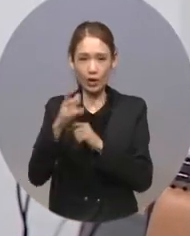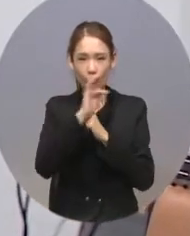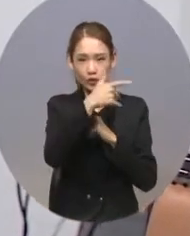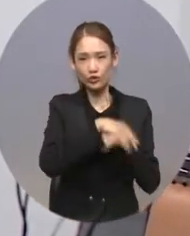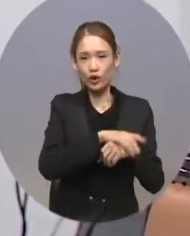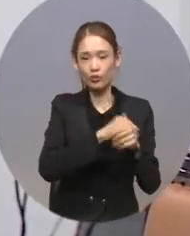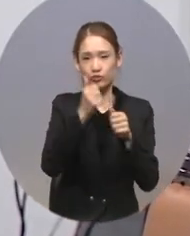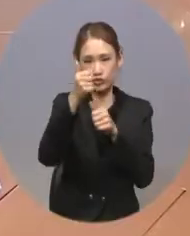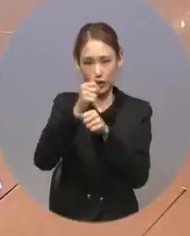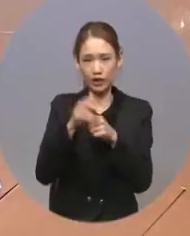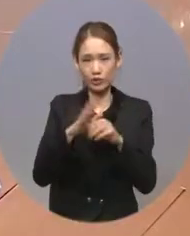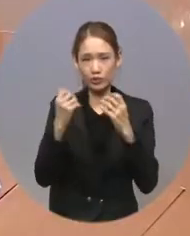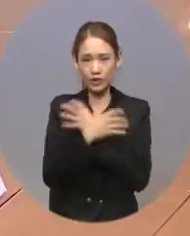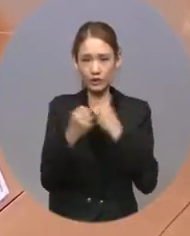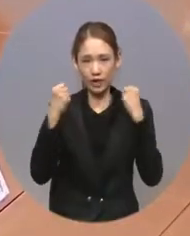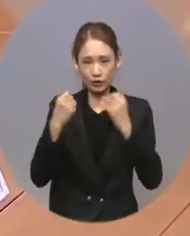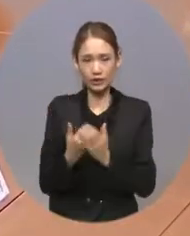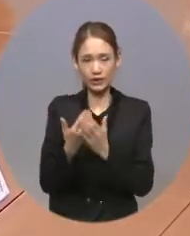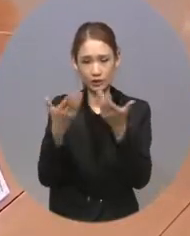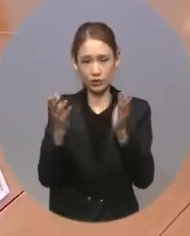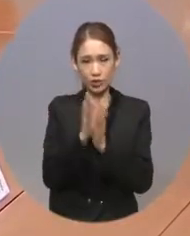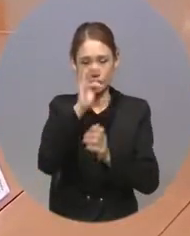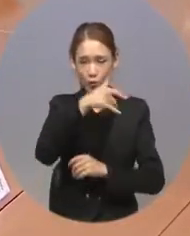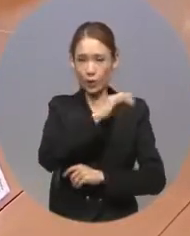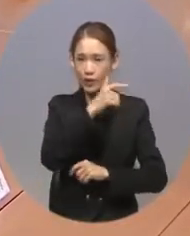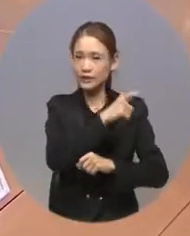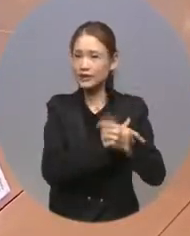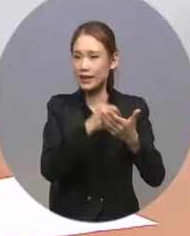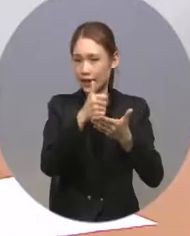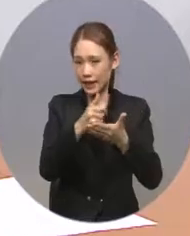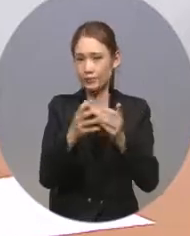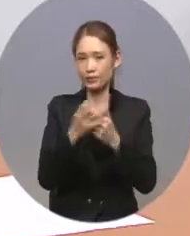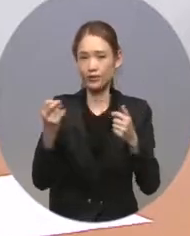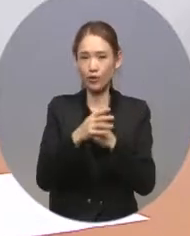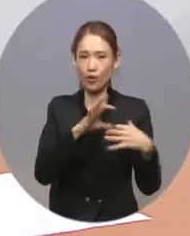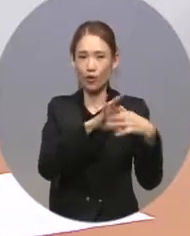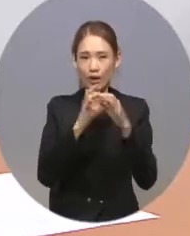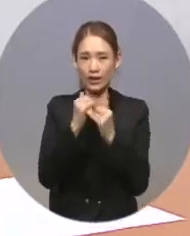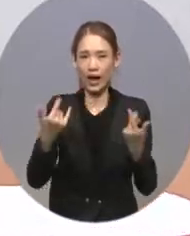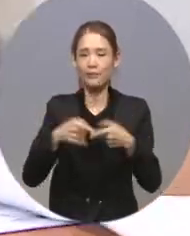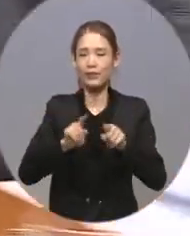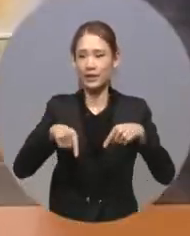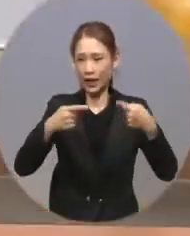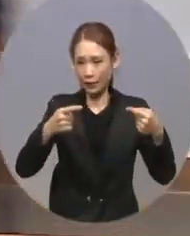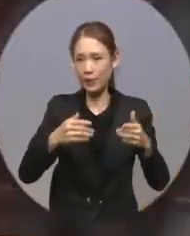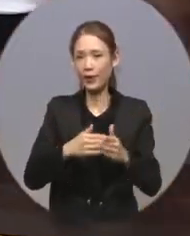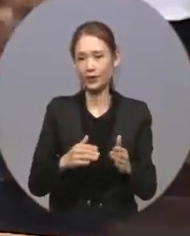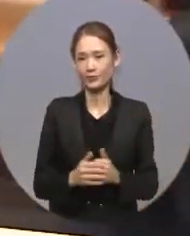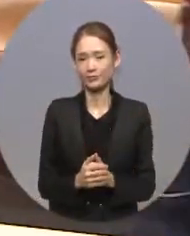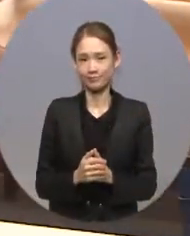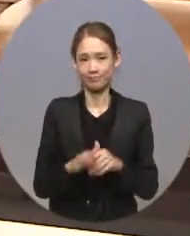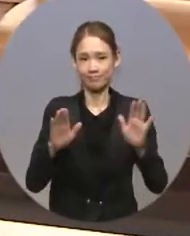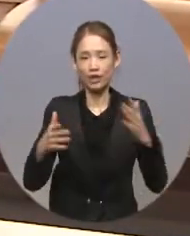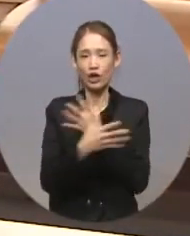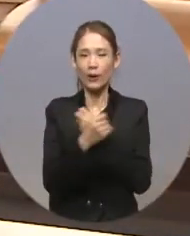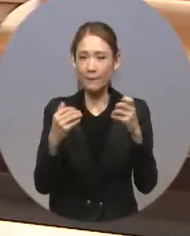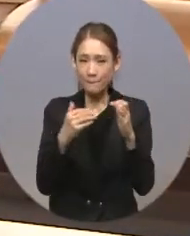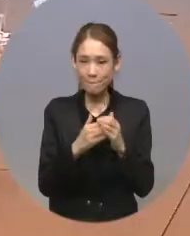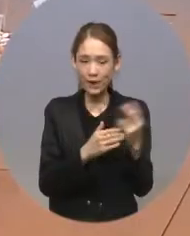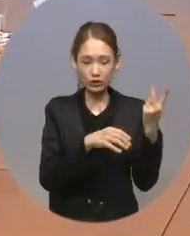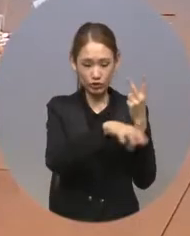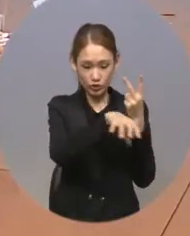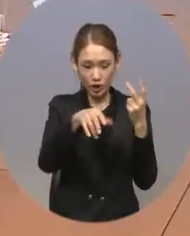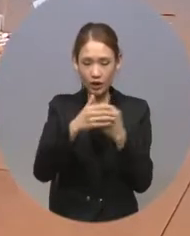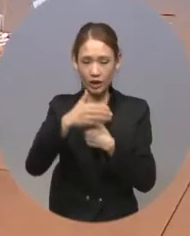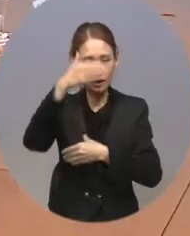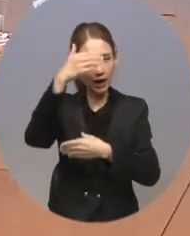부사장, 국민체육진흥공단 조현재 이사장을 비롯한 관계자들이 참석했습니다. 이번 협약으로 두 기관은